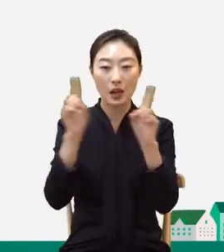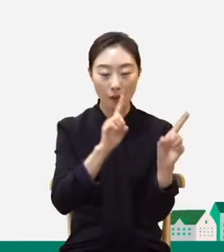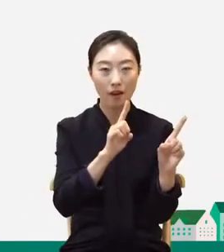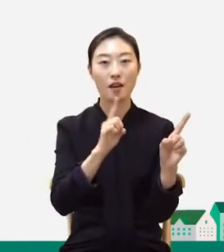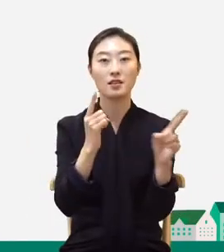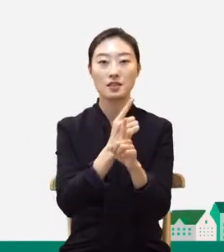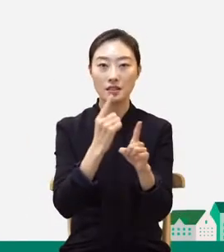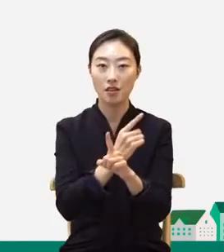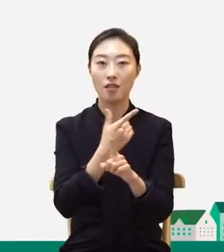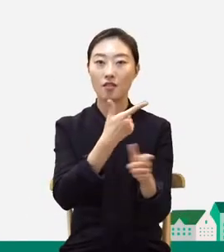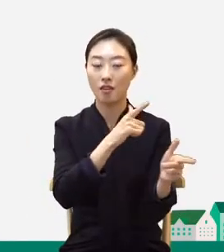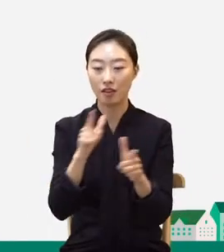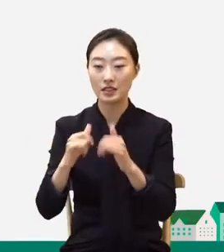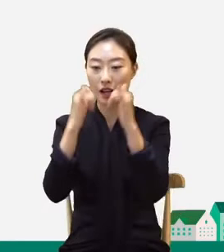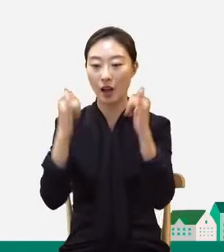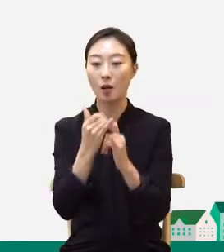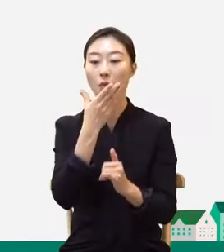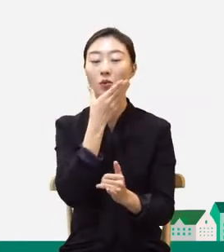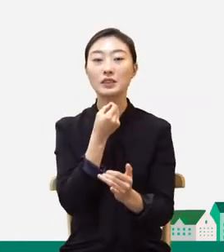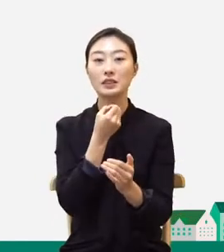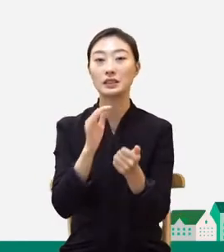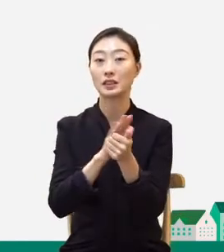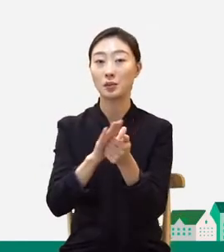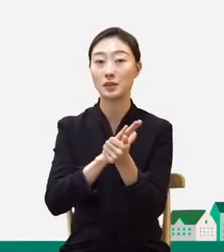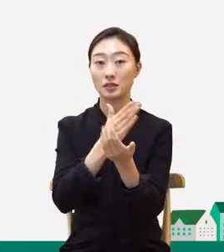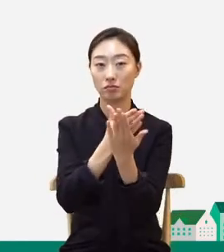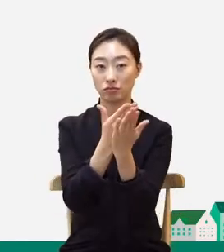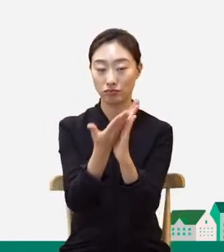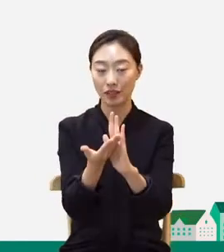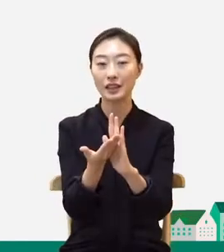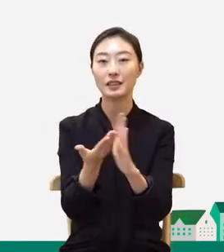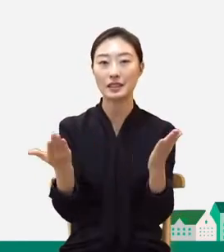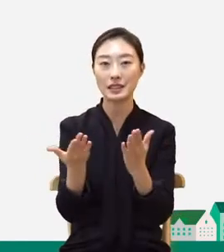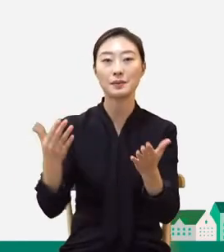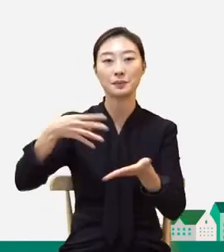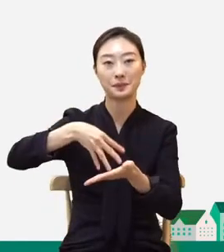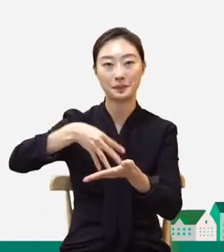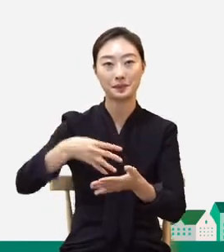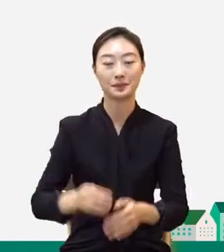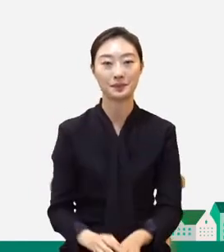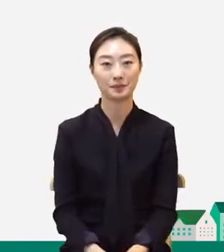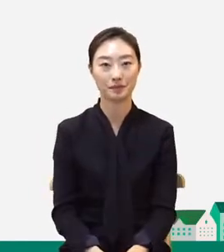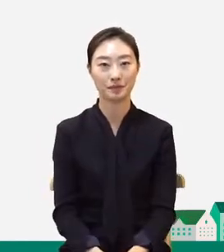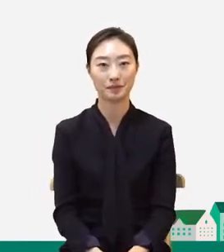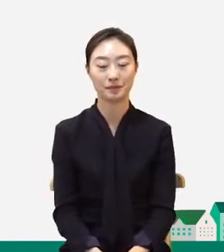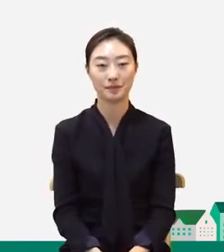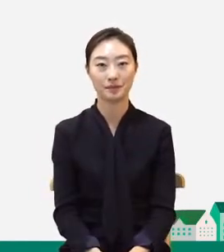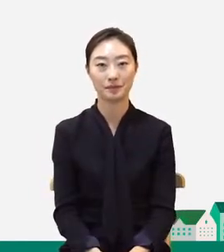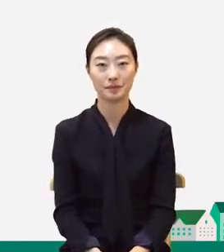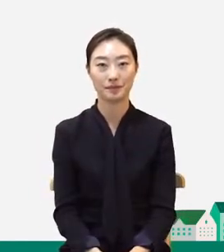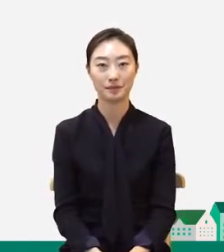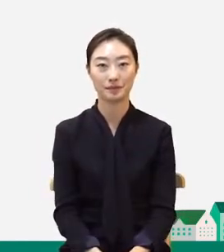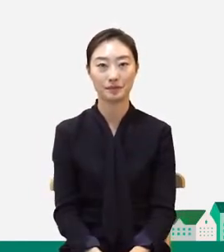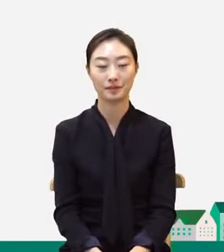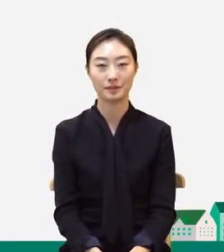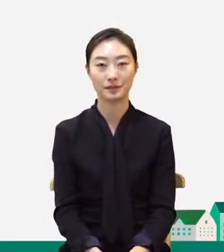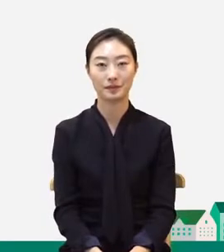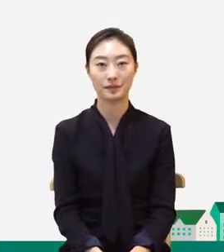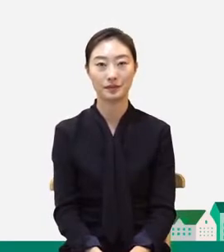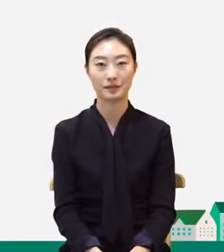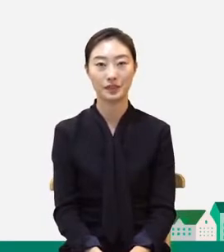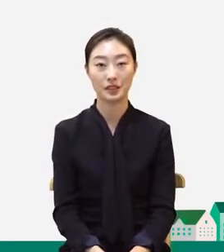직업재활시설 등 사회복지 지원 사업을 주요 활동 내용으로 일을 하고 있는 법인입니다. 이러한 사단법인